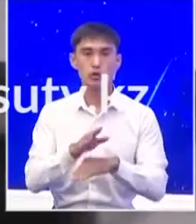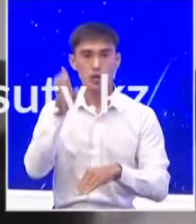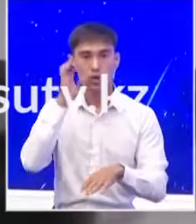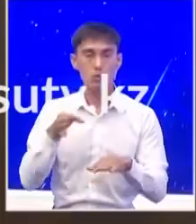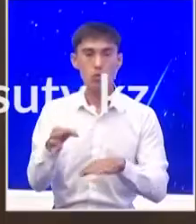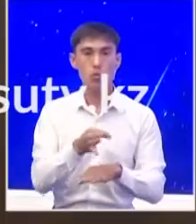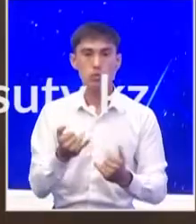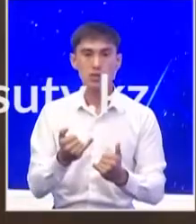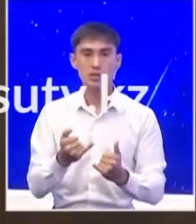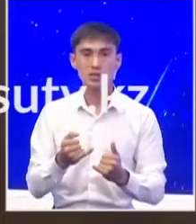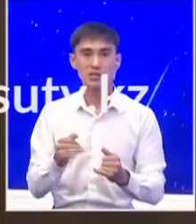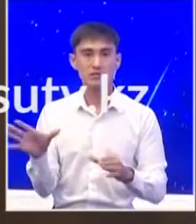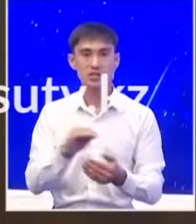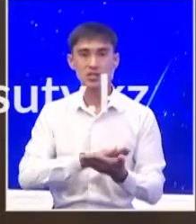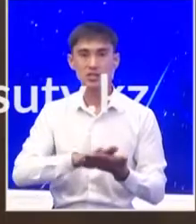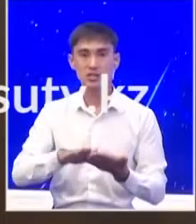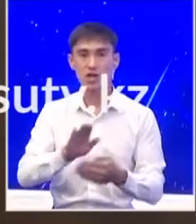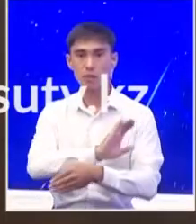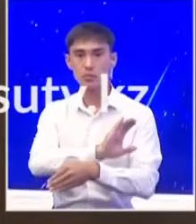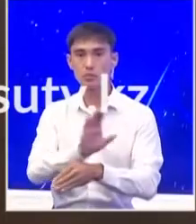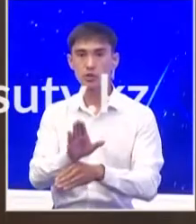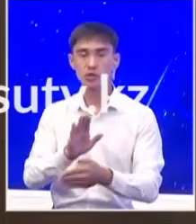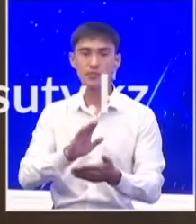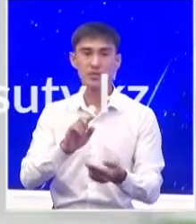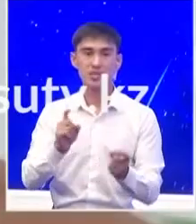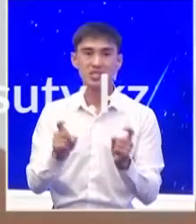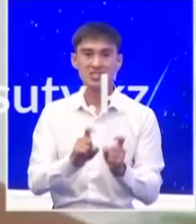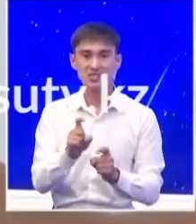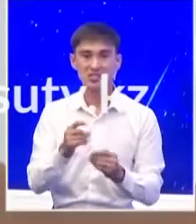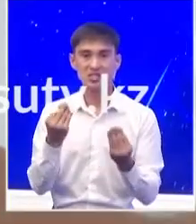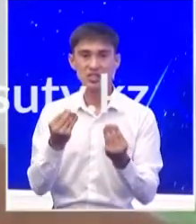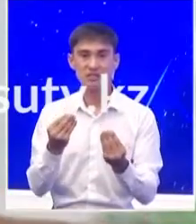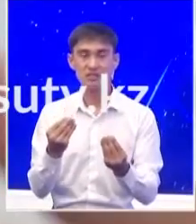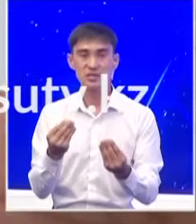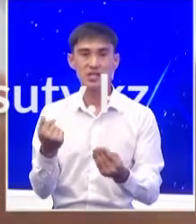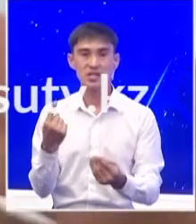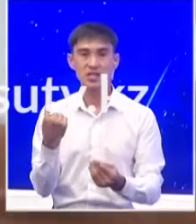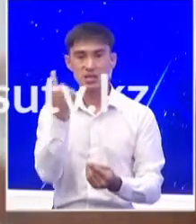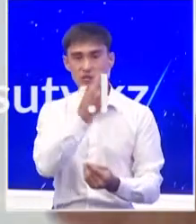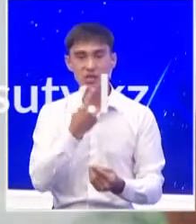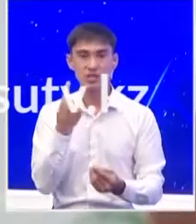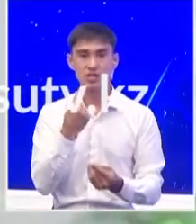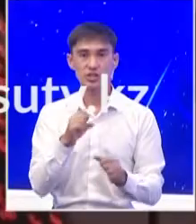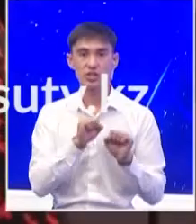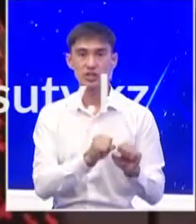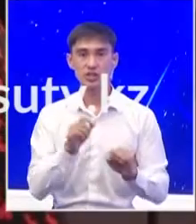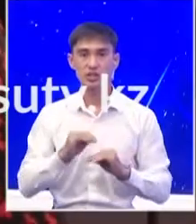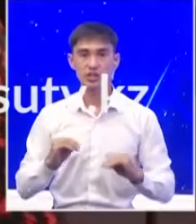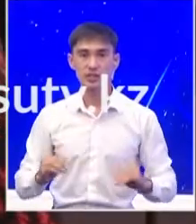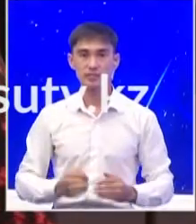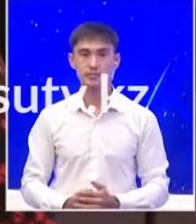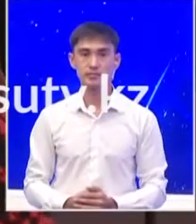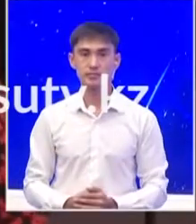должны быть оснащены санитайзерами, дезинфицирующими средствами и средствами индивидуальной защиты детей. В школах